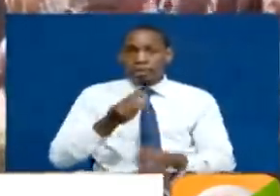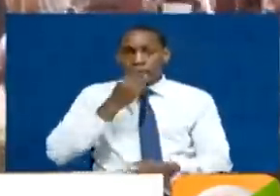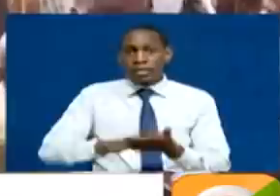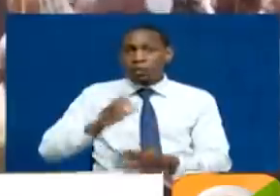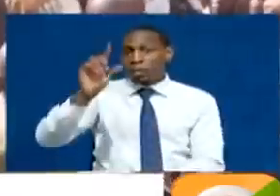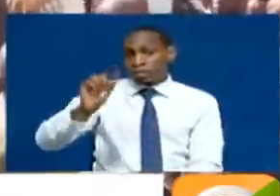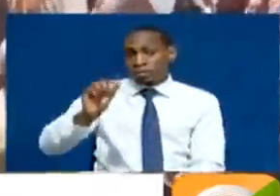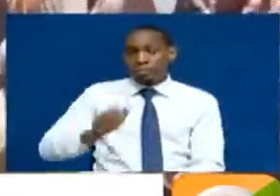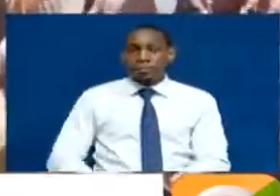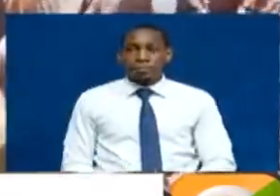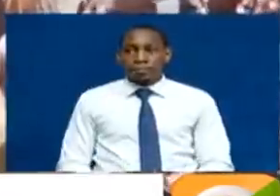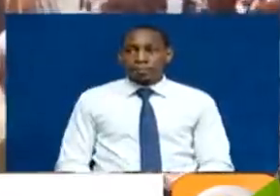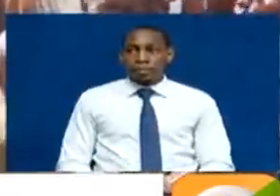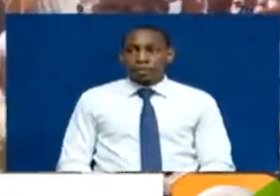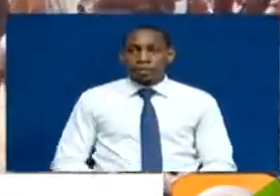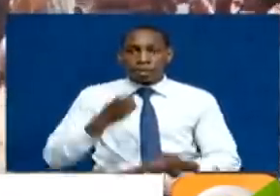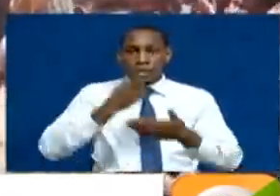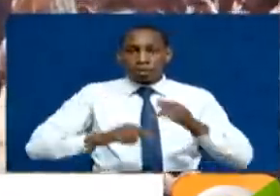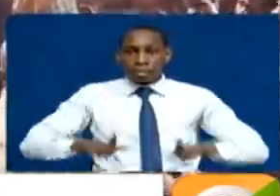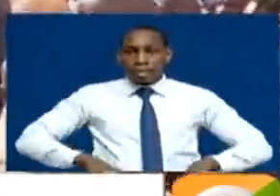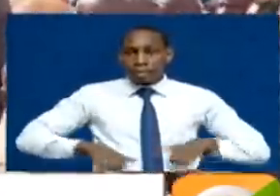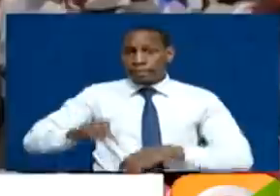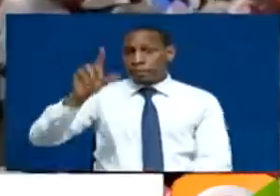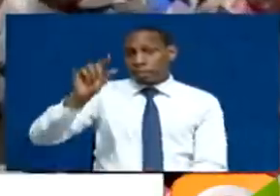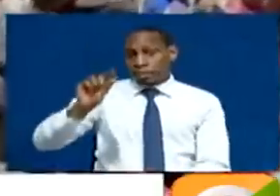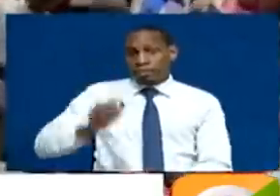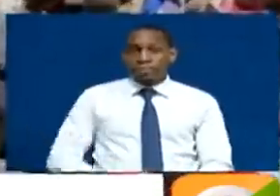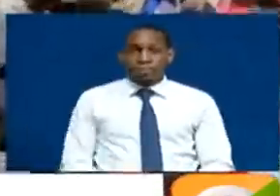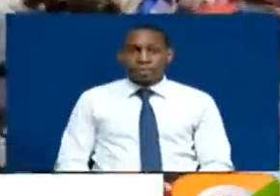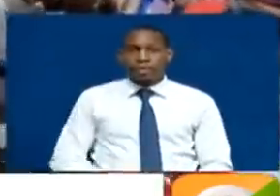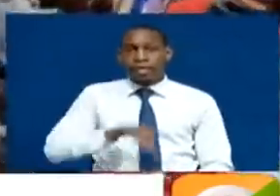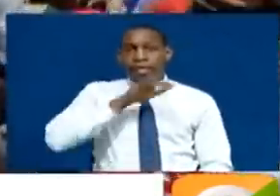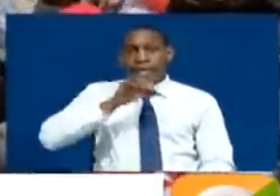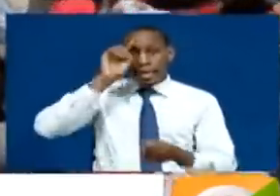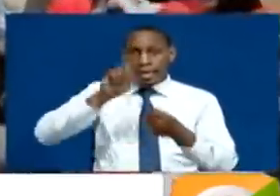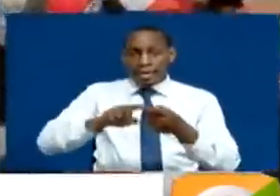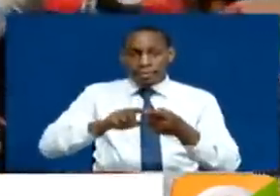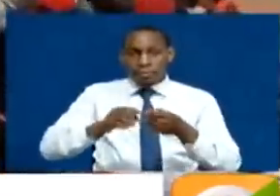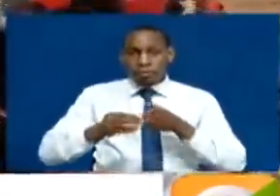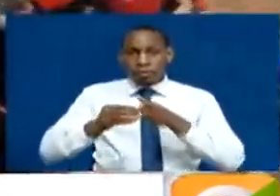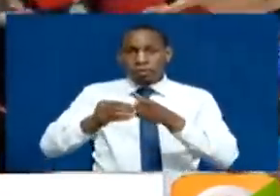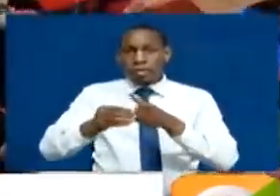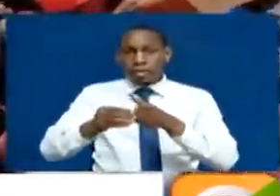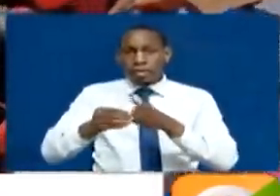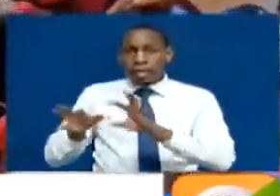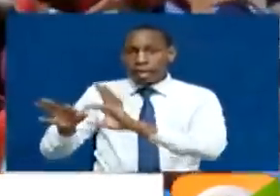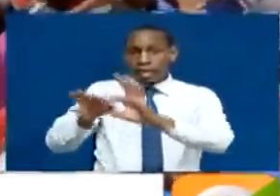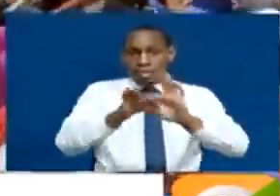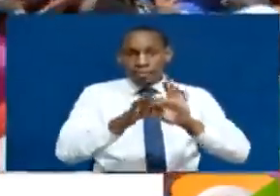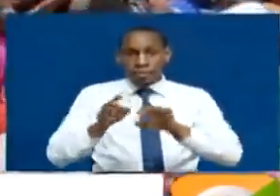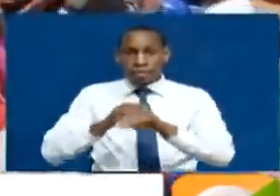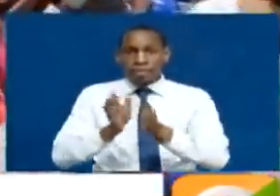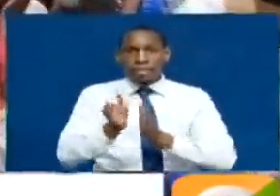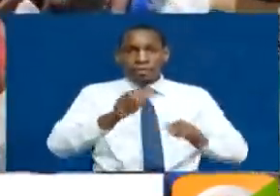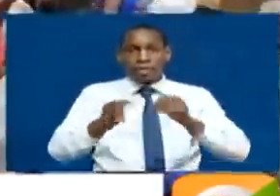itarudi chini. Gharama ya maisha itarudi chini. Odinga ambaye anapania kupeperusha bendera ya Azimio katika uchaguzi